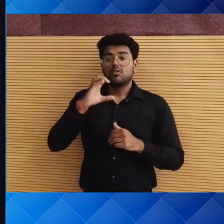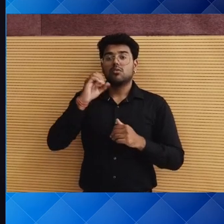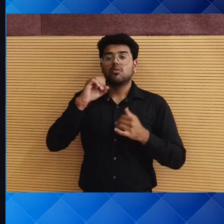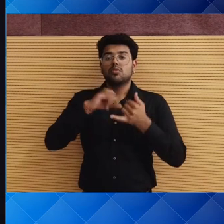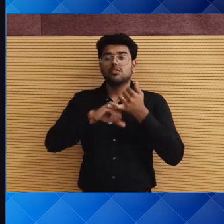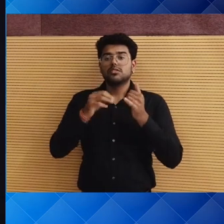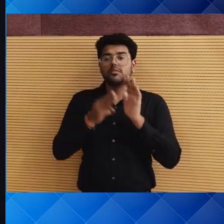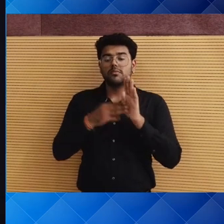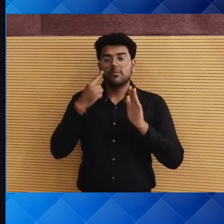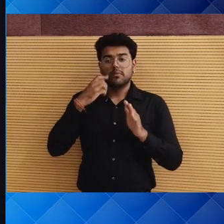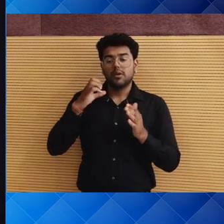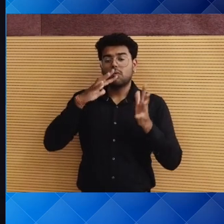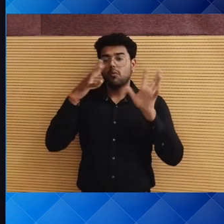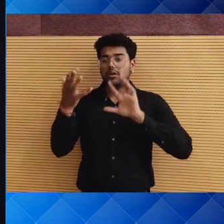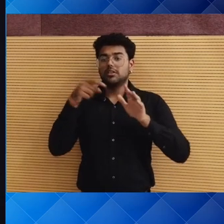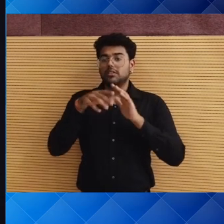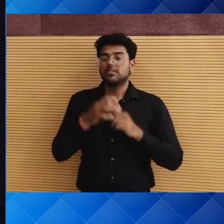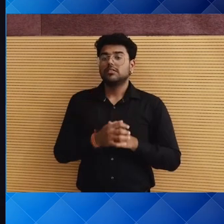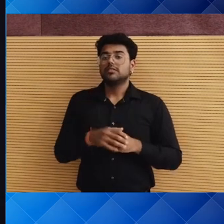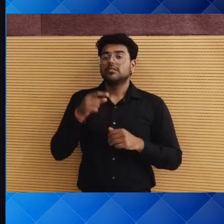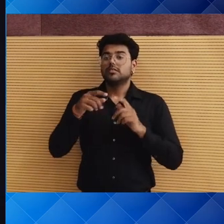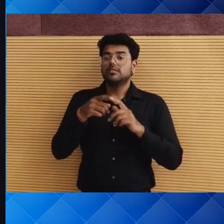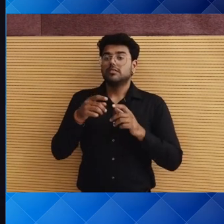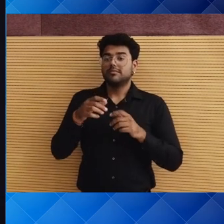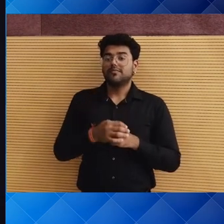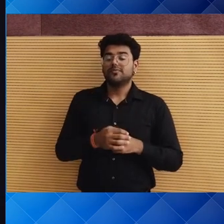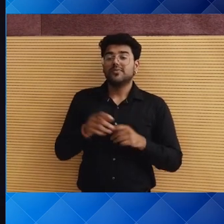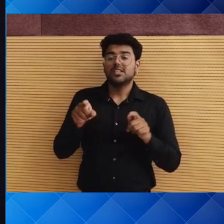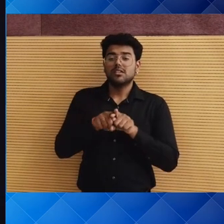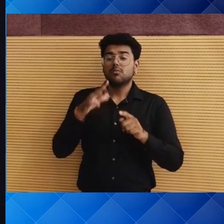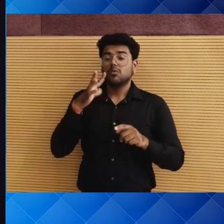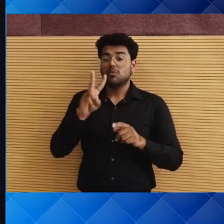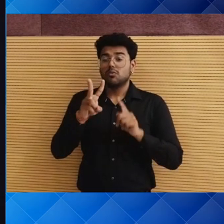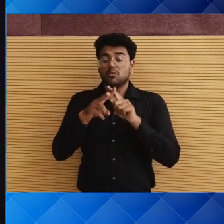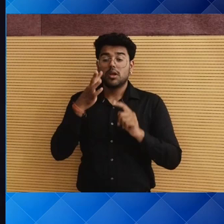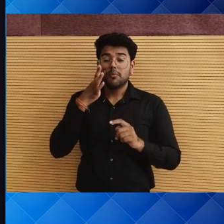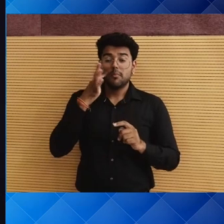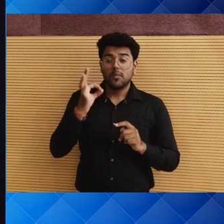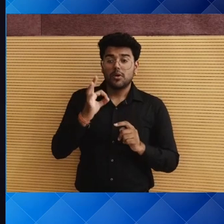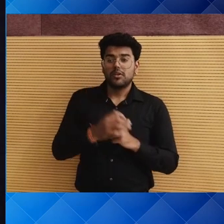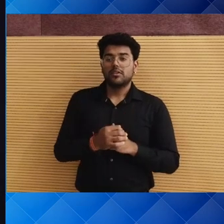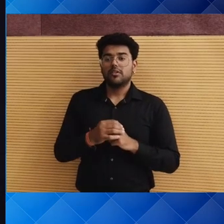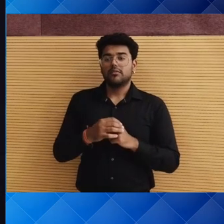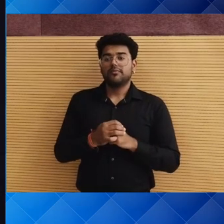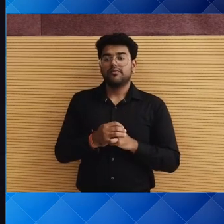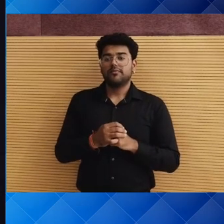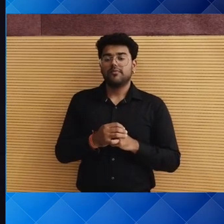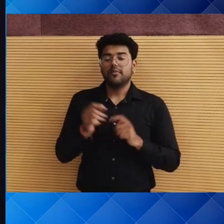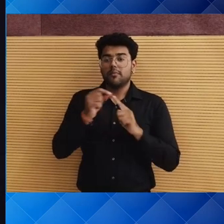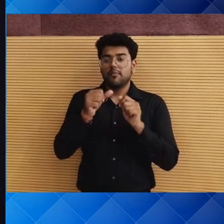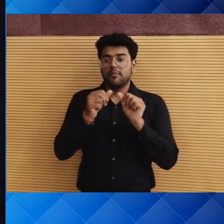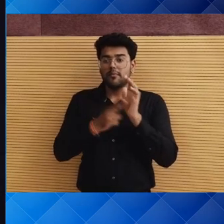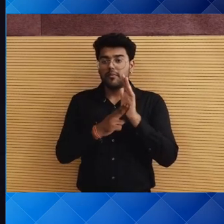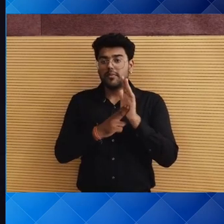की, मित्रों इसी दो मूल पिलर के आधार पर पंचकोशी की